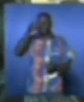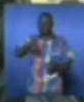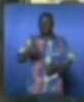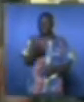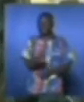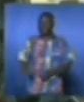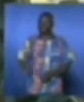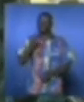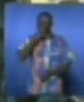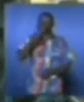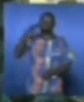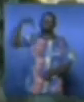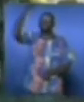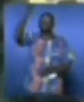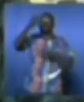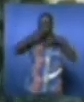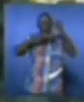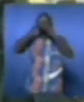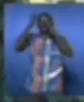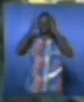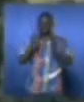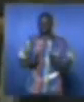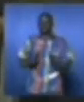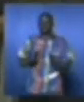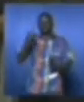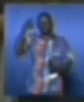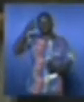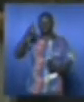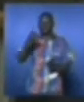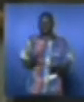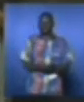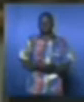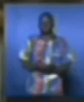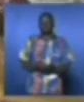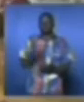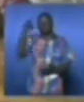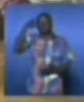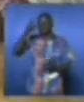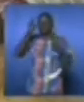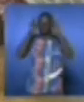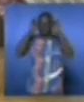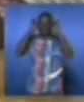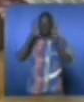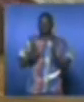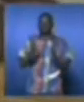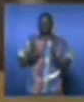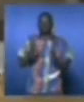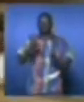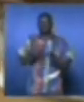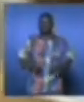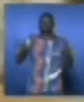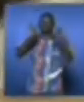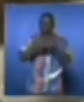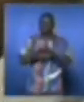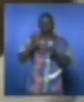des futurs bâtisseurs vraiment de notre nation, notre monde de paix. Pour Jean-Étienne Belemnyegré, l'important ce n'est pas d'atteindre le